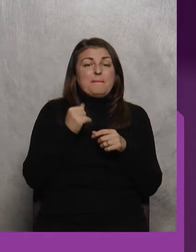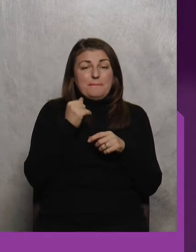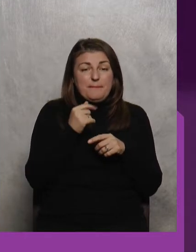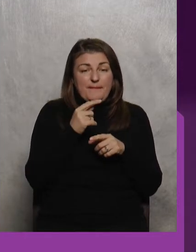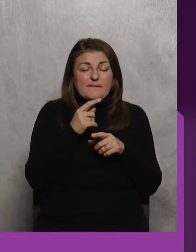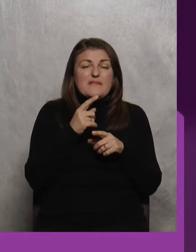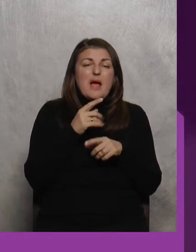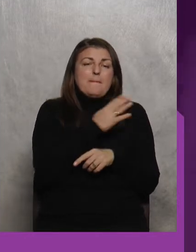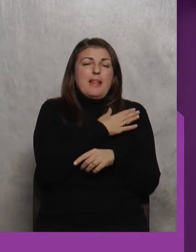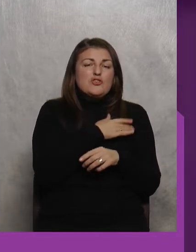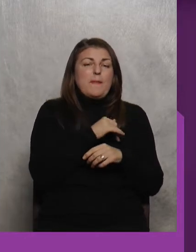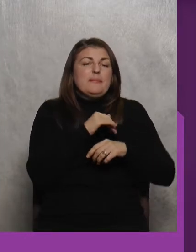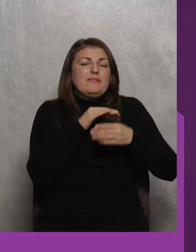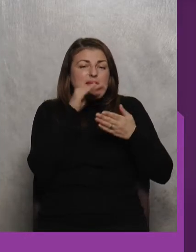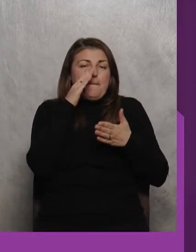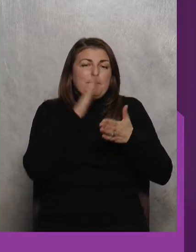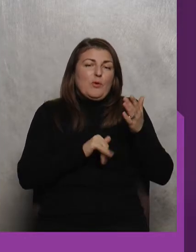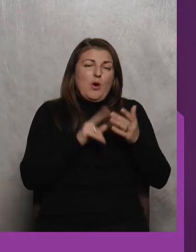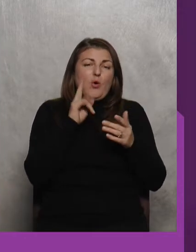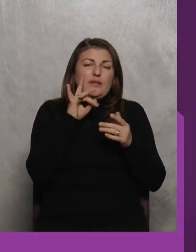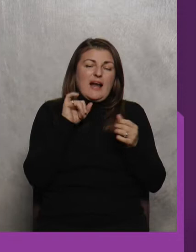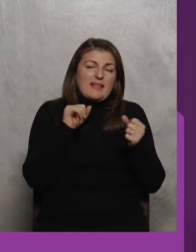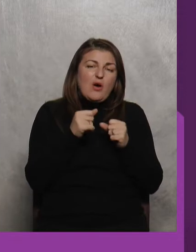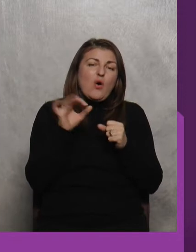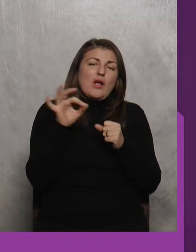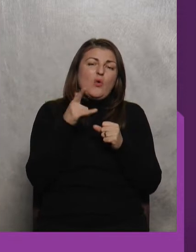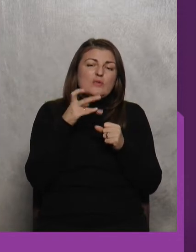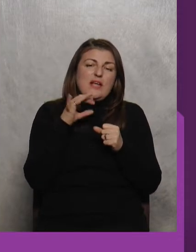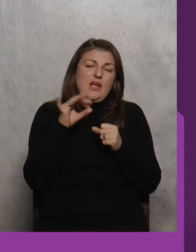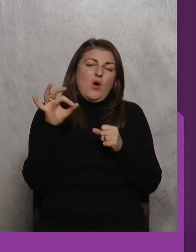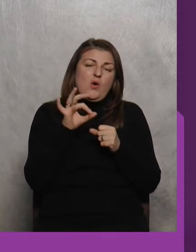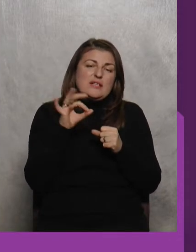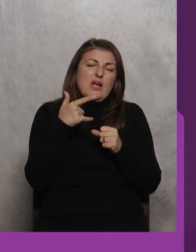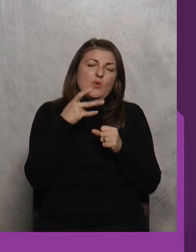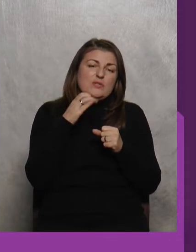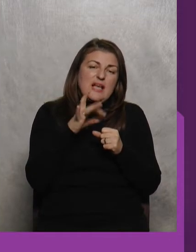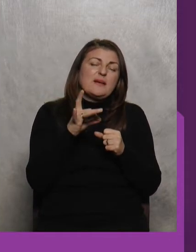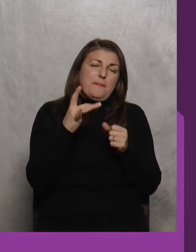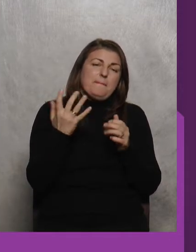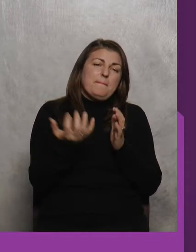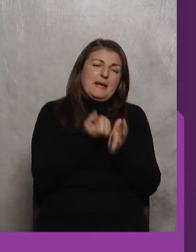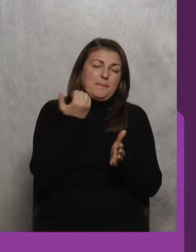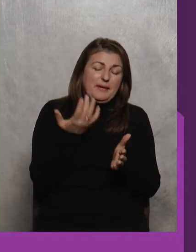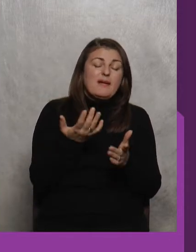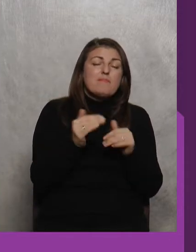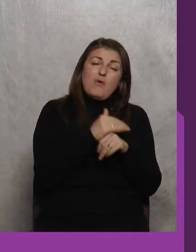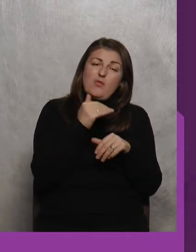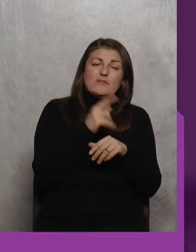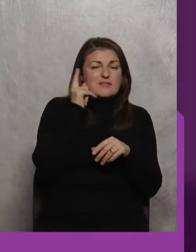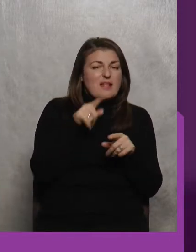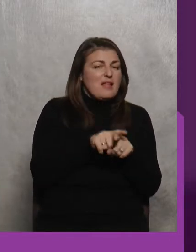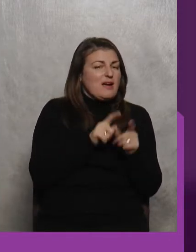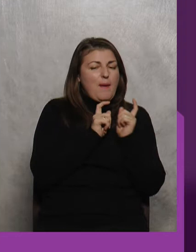але при підведенні плеча пропустив контратаку Олександра Гусара, і Олександр Гусар переміг. Ну, молодець, ви знаєте, да.